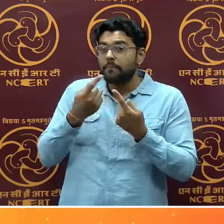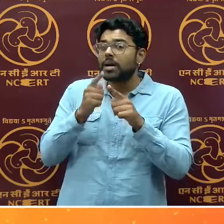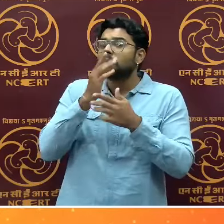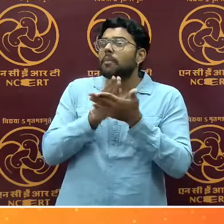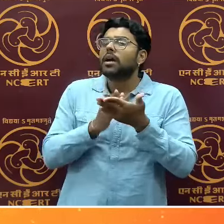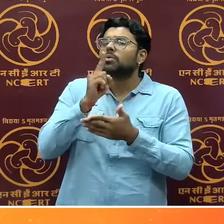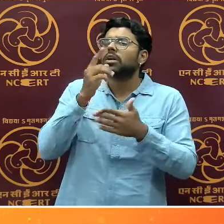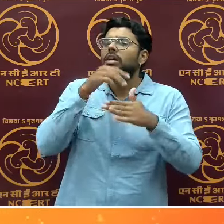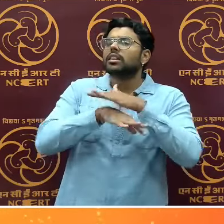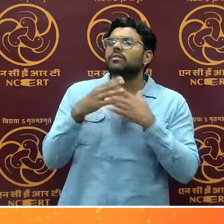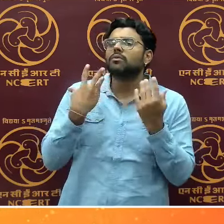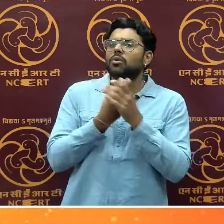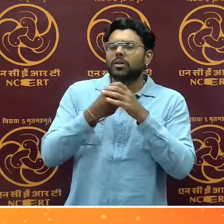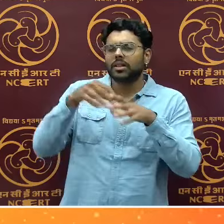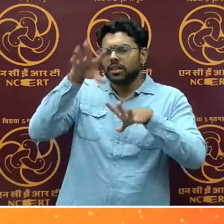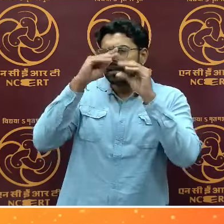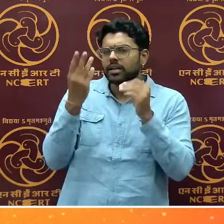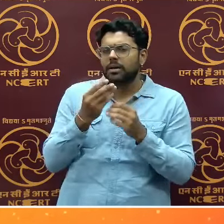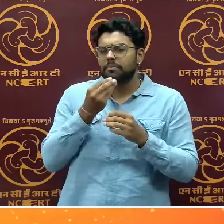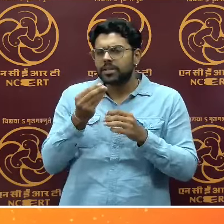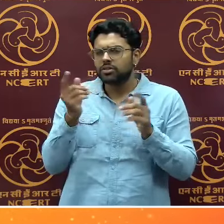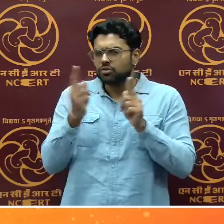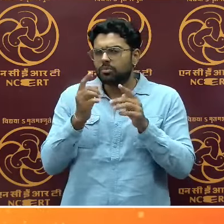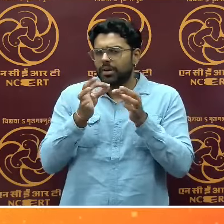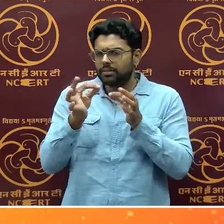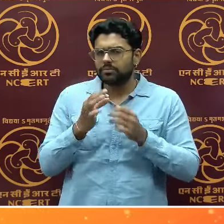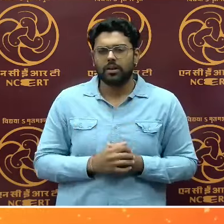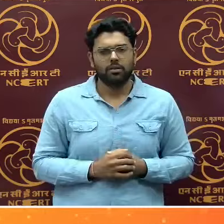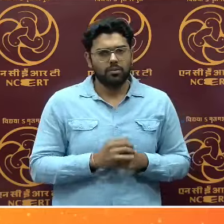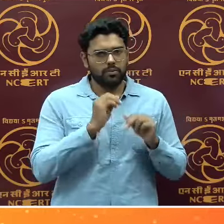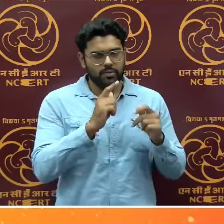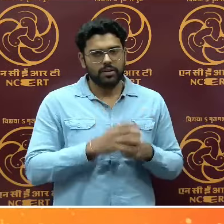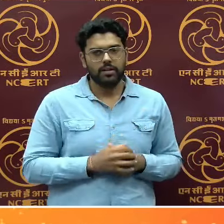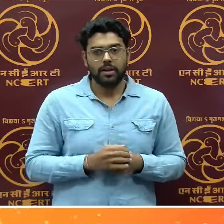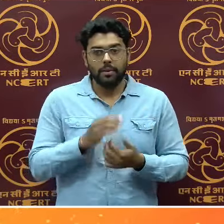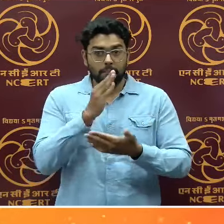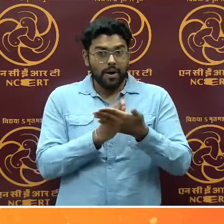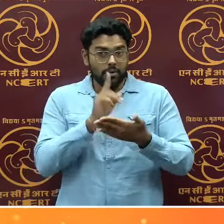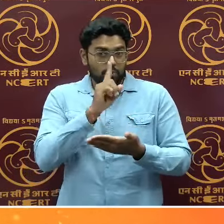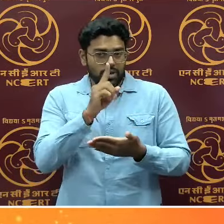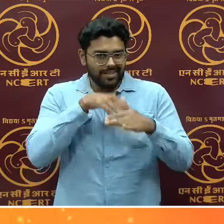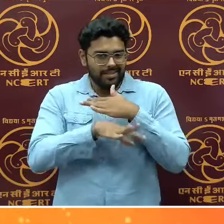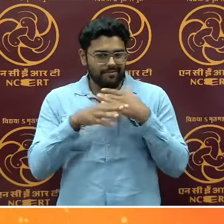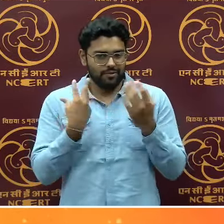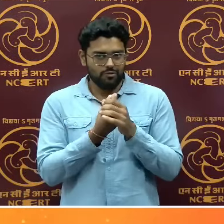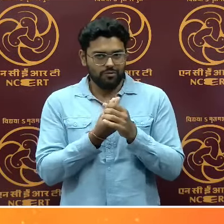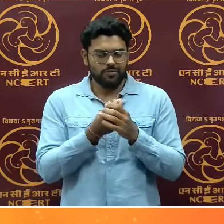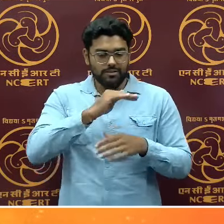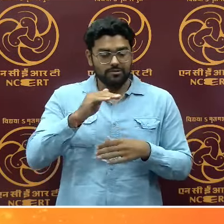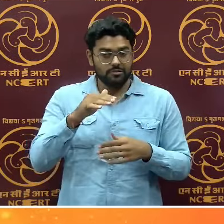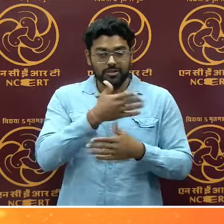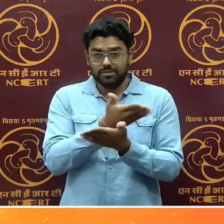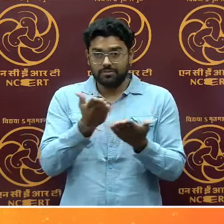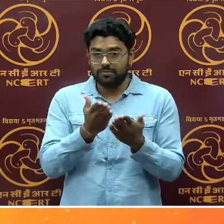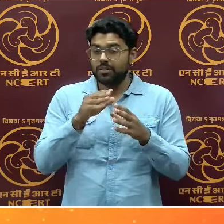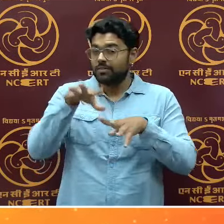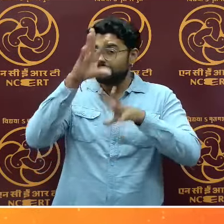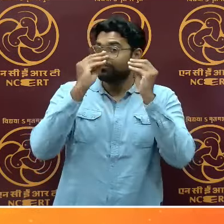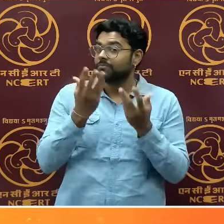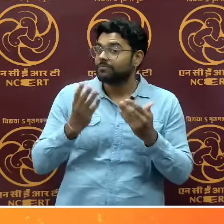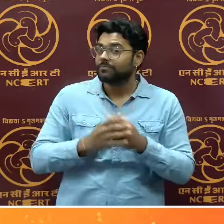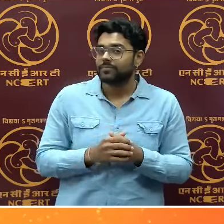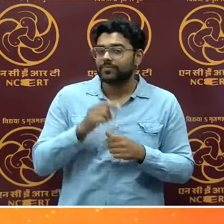में क्या क्या किया था उसका एक क्विक ब्रीफ आपसे चाहते हैं. Yes, sure. In the previous session, Neev, children had learnt about the